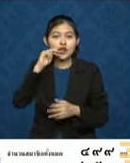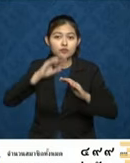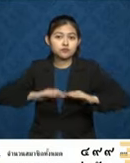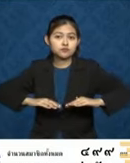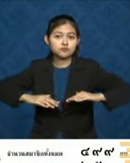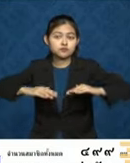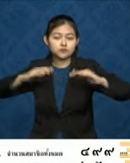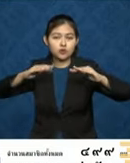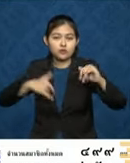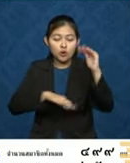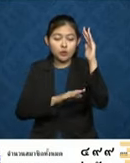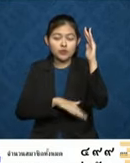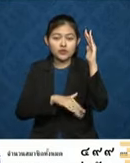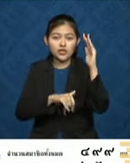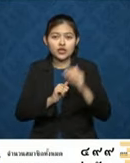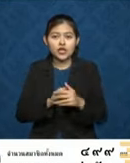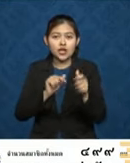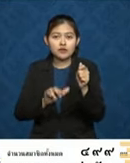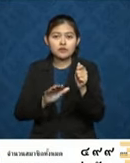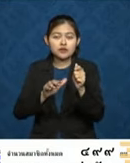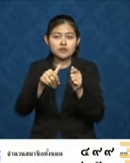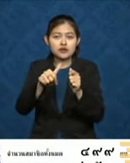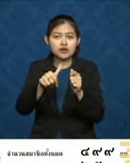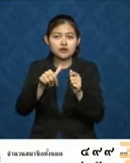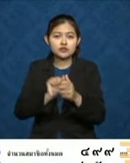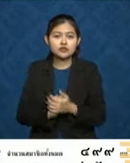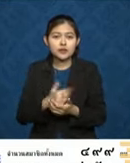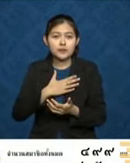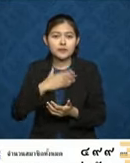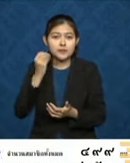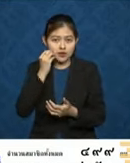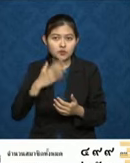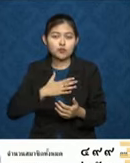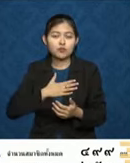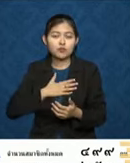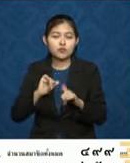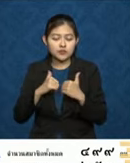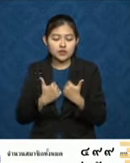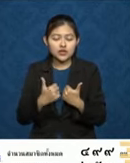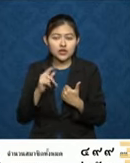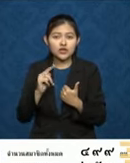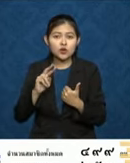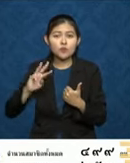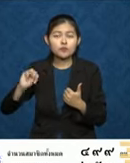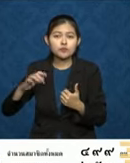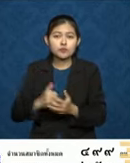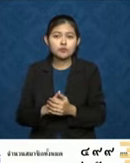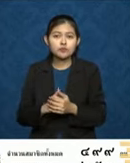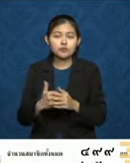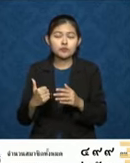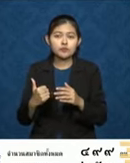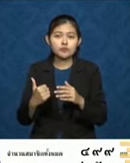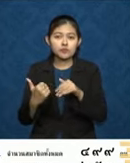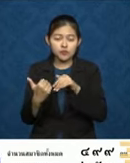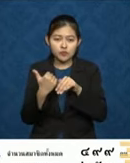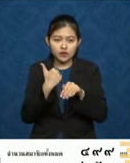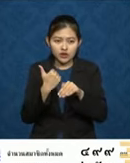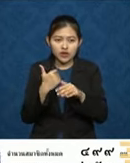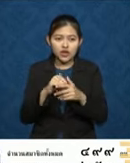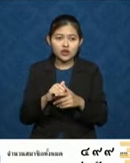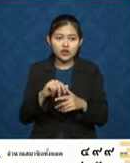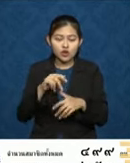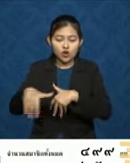ขออนุญาตพูดถึงในส่วนของอำเภอเมืองสุงกรกบ้านของผมปีนี้กรมชนประธานโยธาธิการและผังเมืองท้องถิ่นที่ได้รับผิด